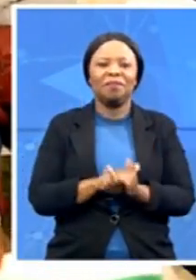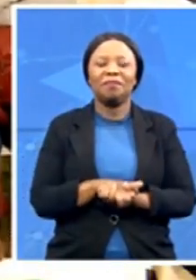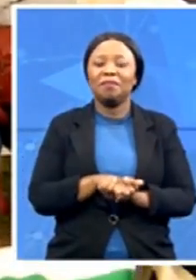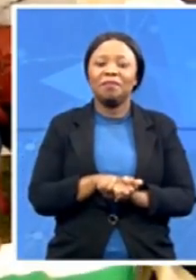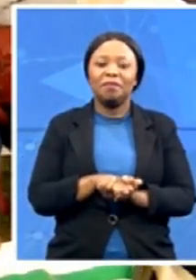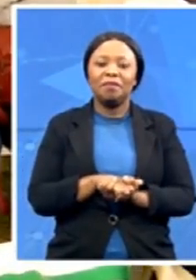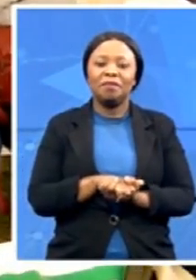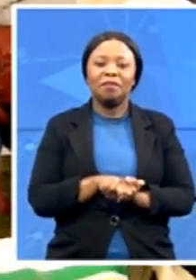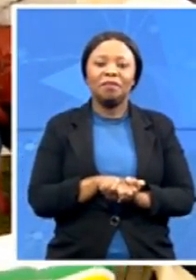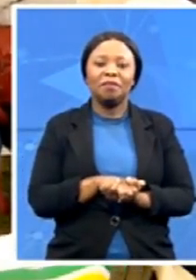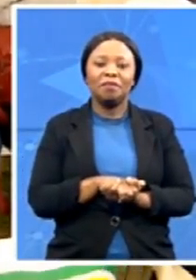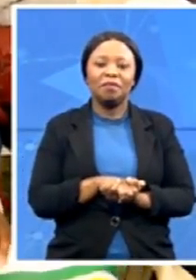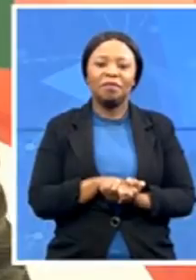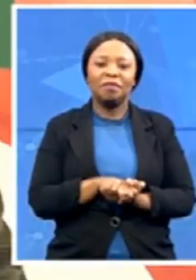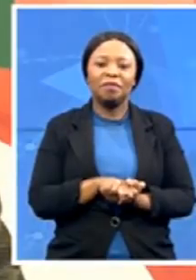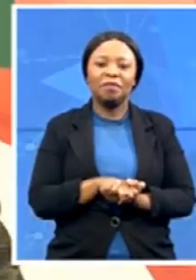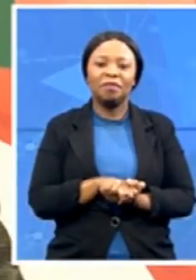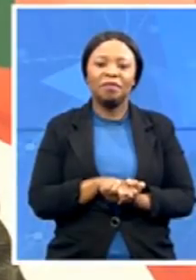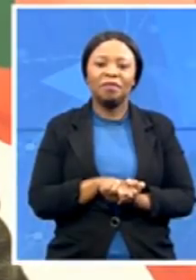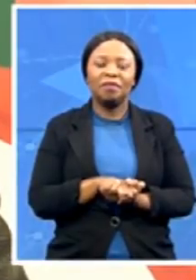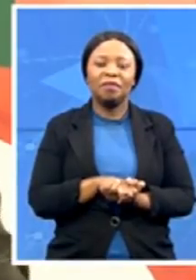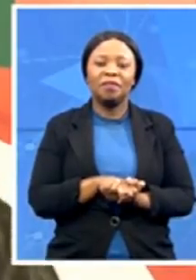enye into kwi climate change